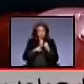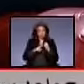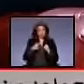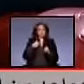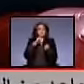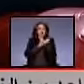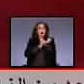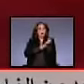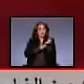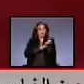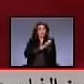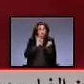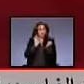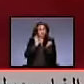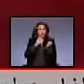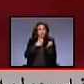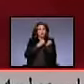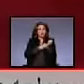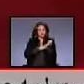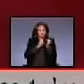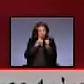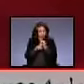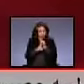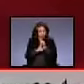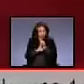جدا عيوبي